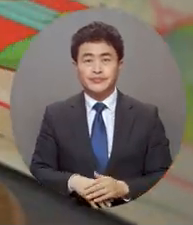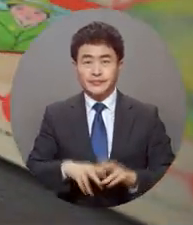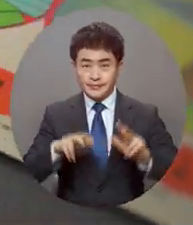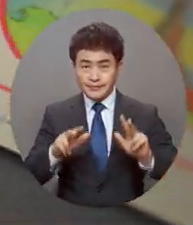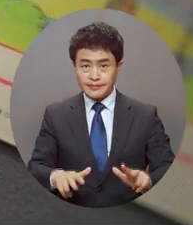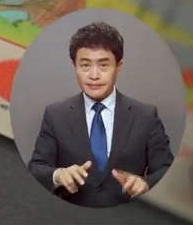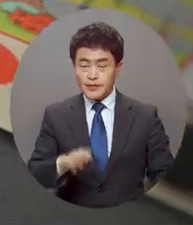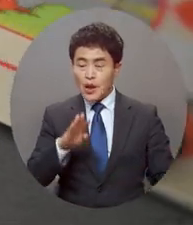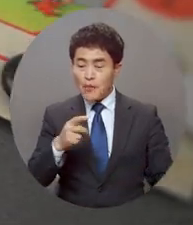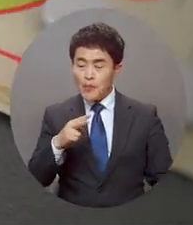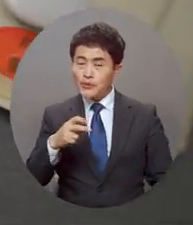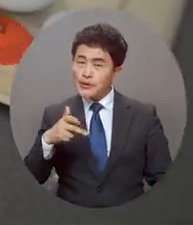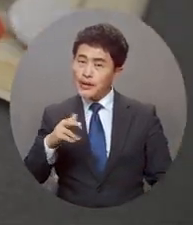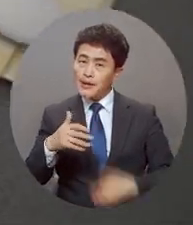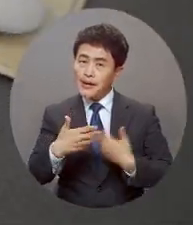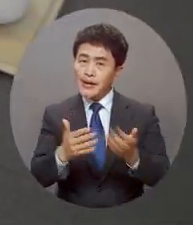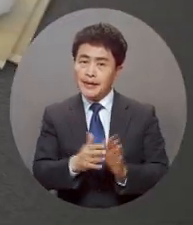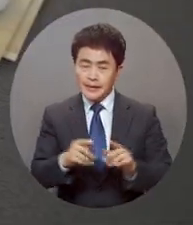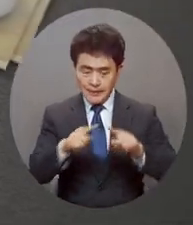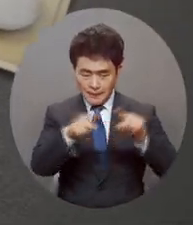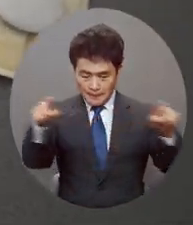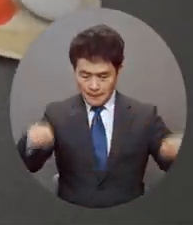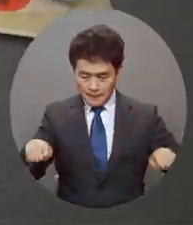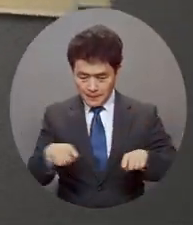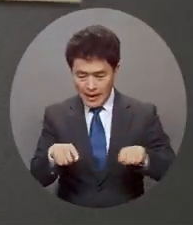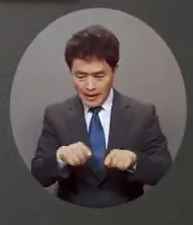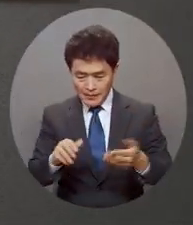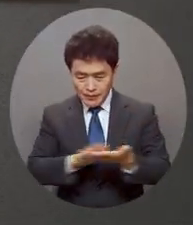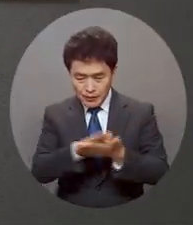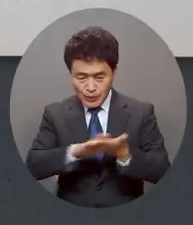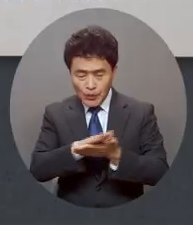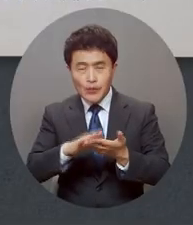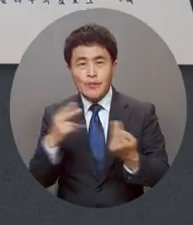지금의 보드게임과 같은 말판 놀이도 알려줍니다.